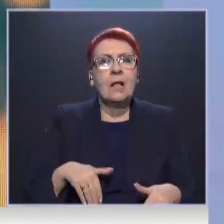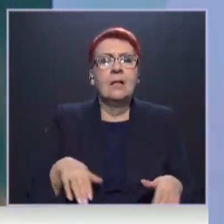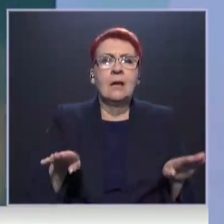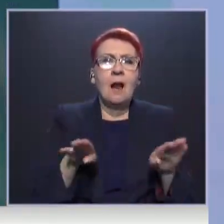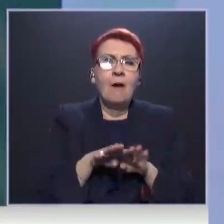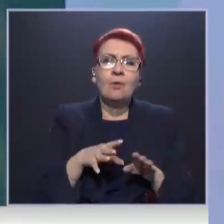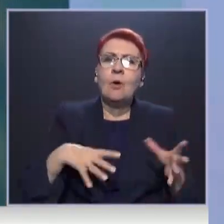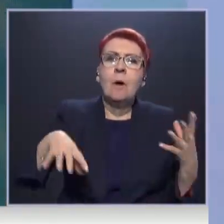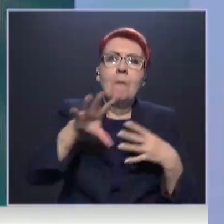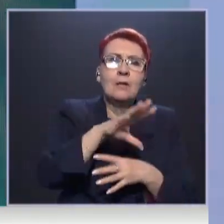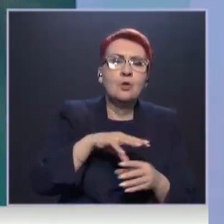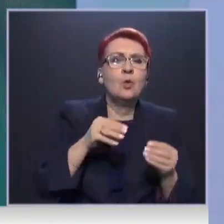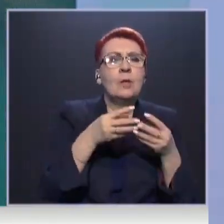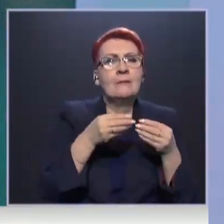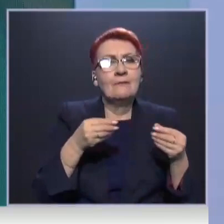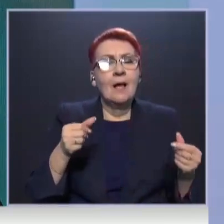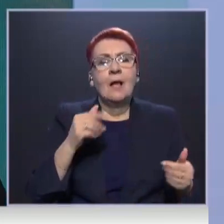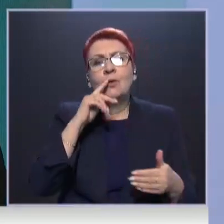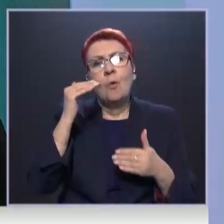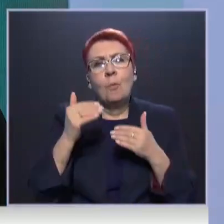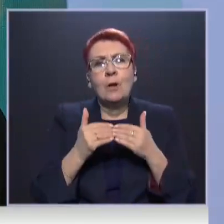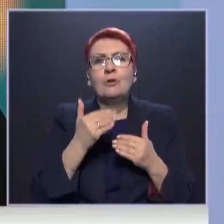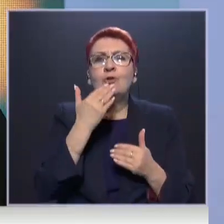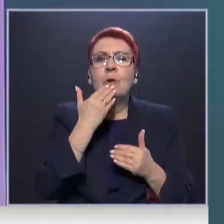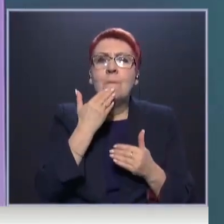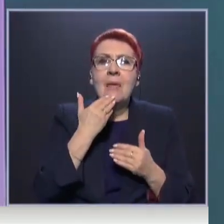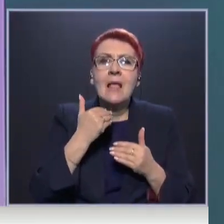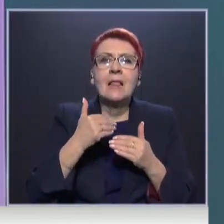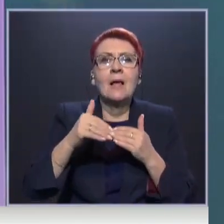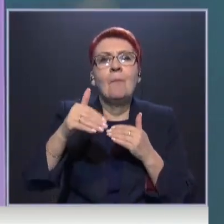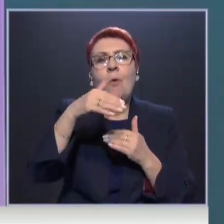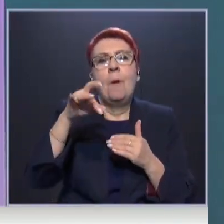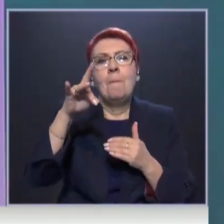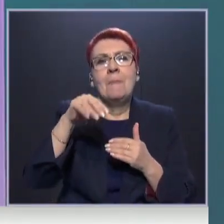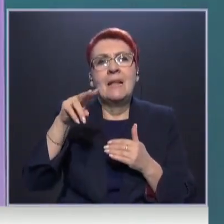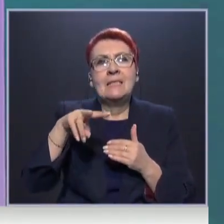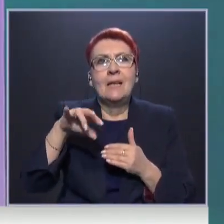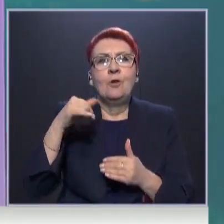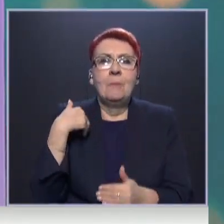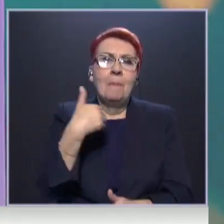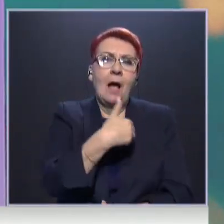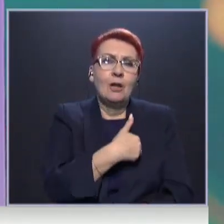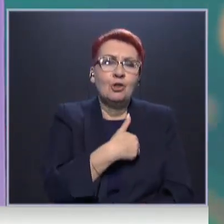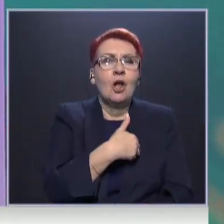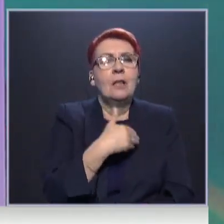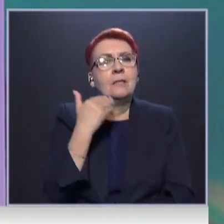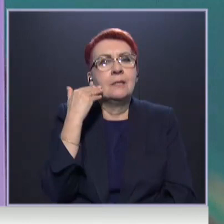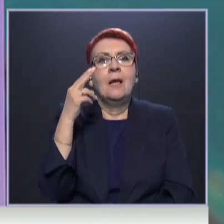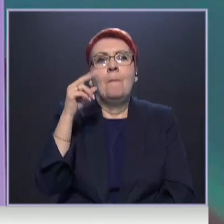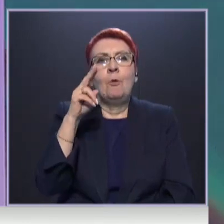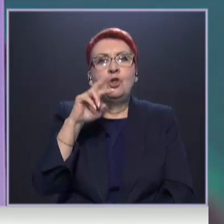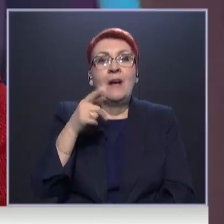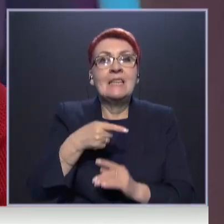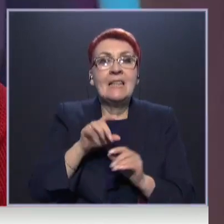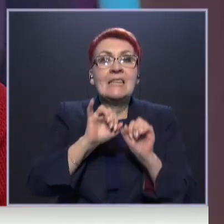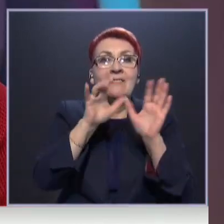повсюду истлевать, но ближе к милому пределу мне бы хотелось почивать. Это у нас Святогорский